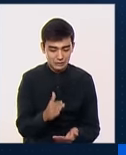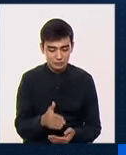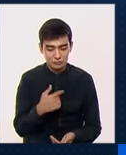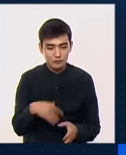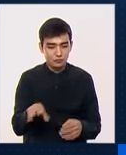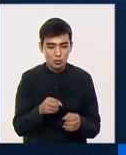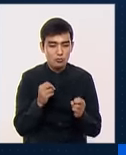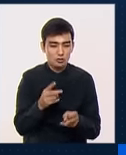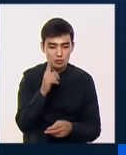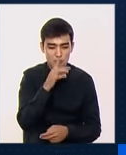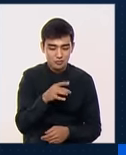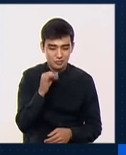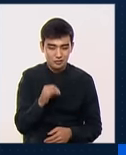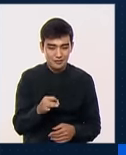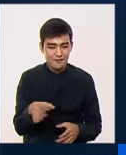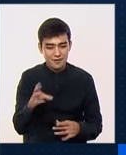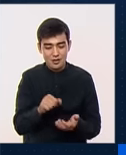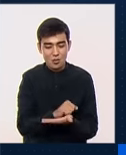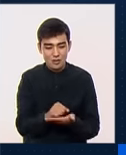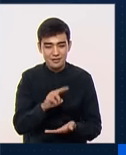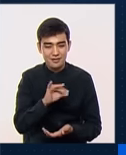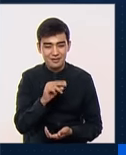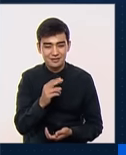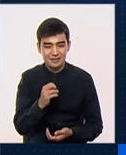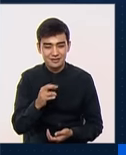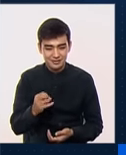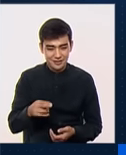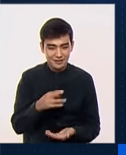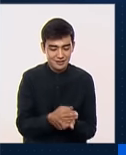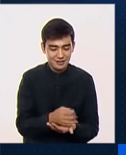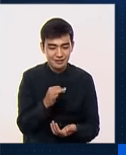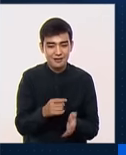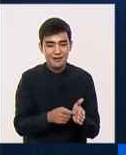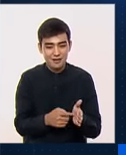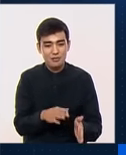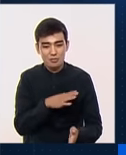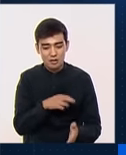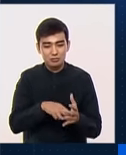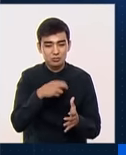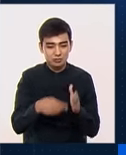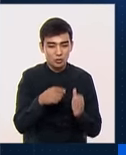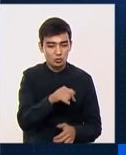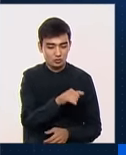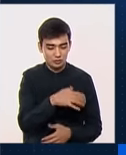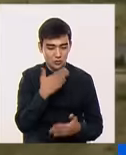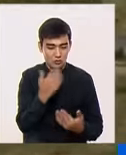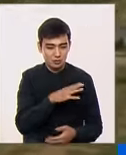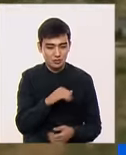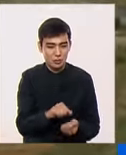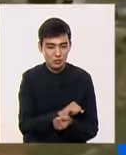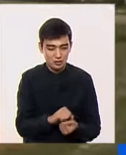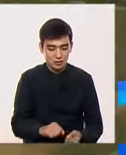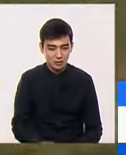безопасно работает претензии от правительства на прыжке караганде были прыжки у них не было ли пропитано всё это нам